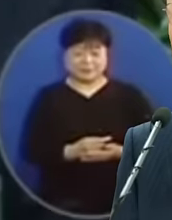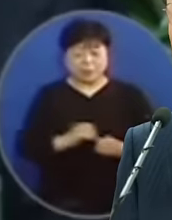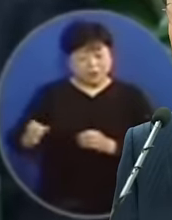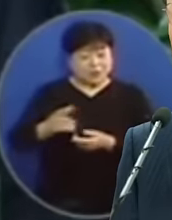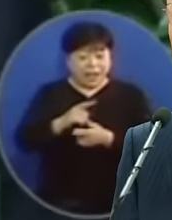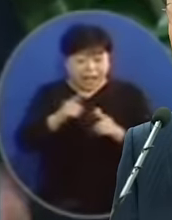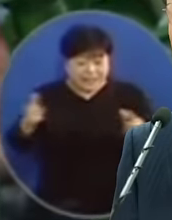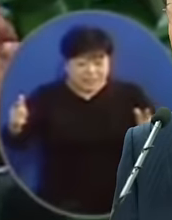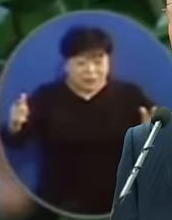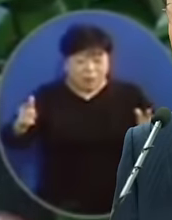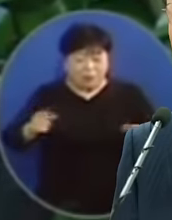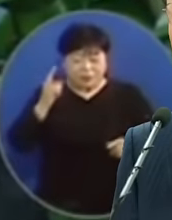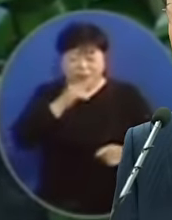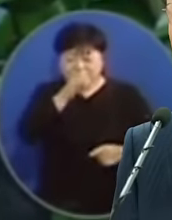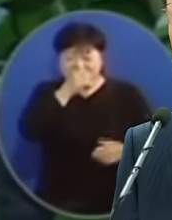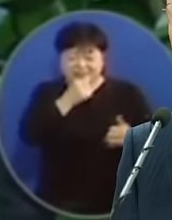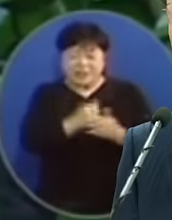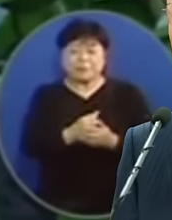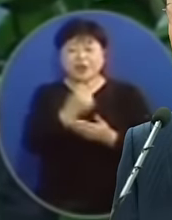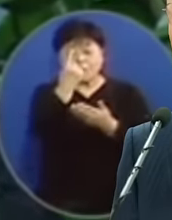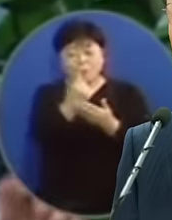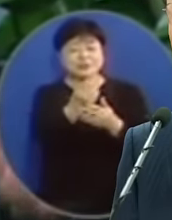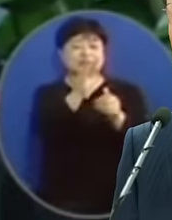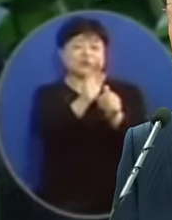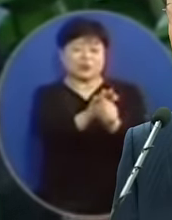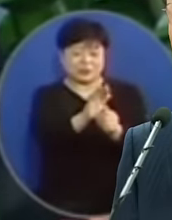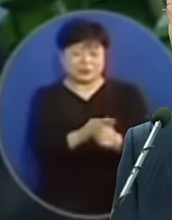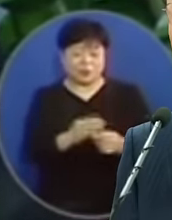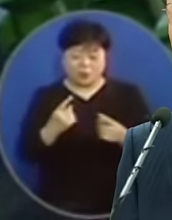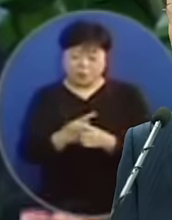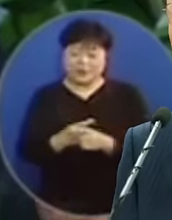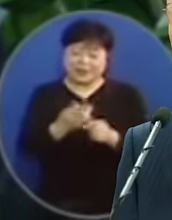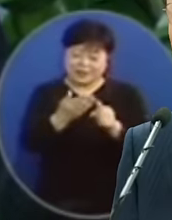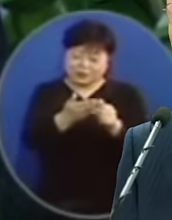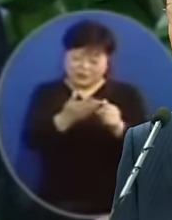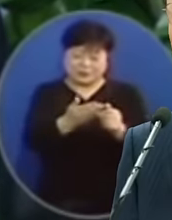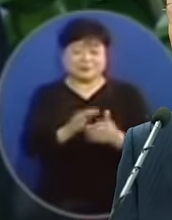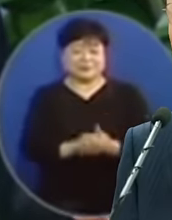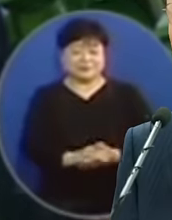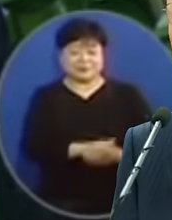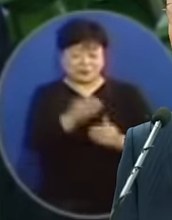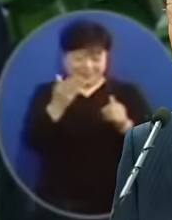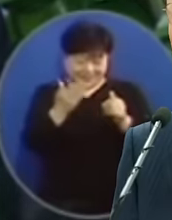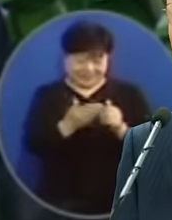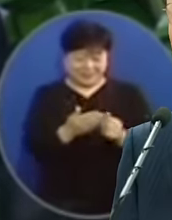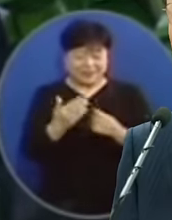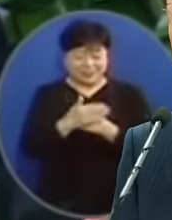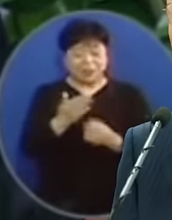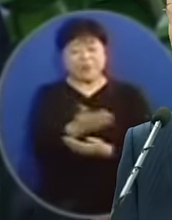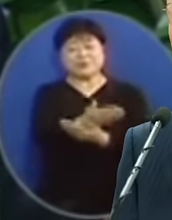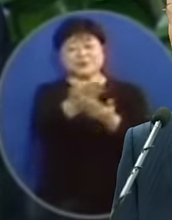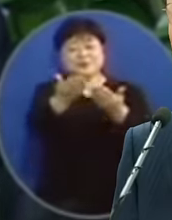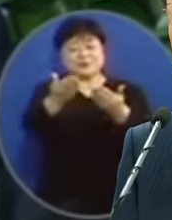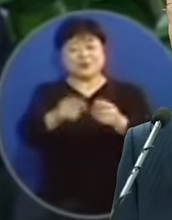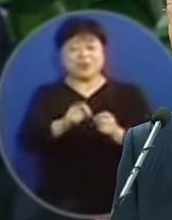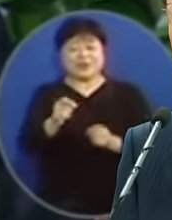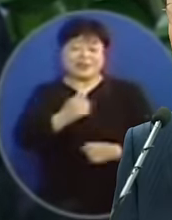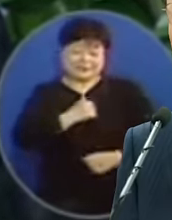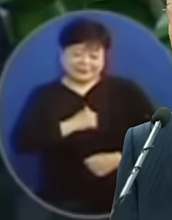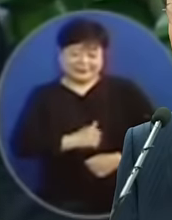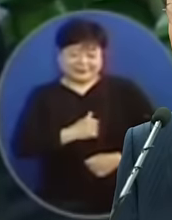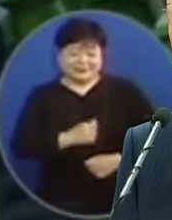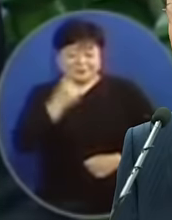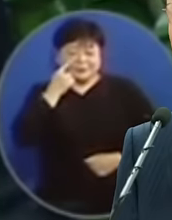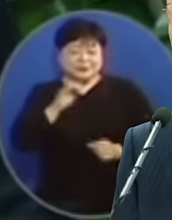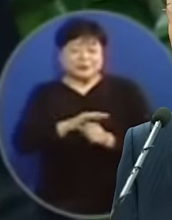것이 아닙니다. 이런 것이 있기 때문에 찾아오는 것입니다. 이런 게 또 있기 때문에 우리에게 은혜를 베푸시고 오래 참으시고